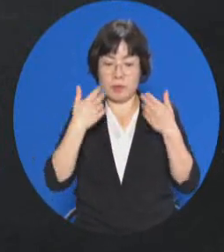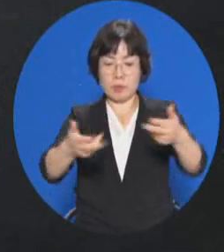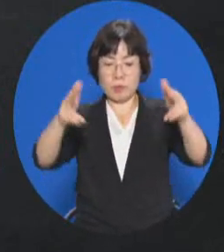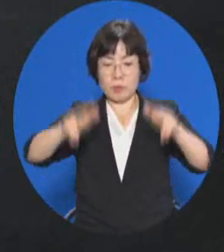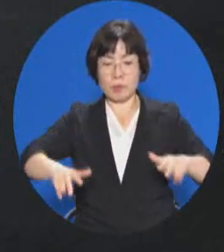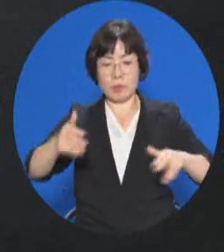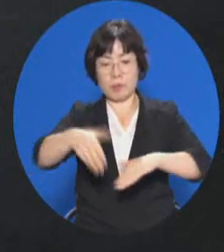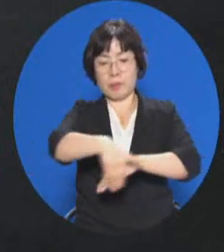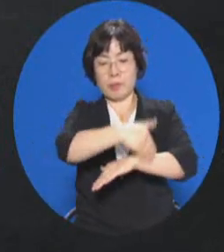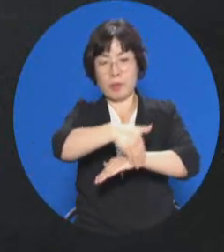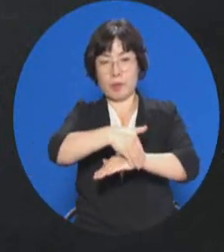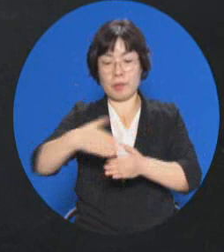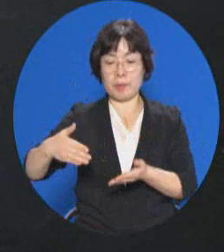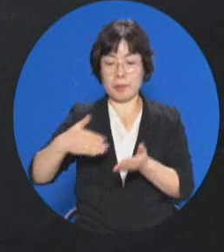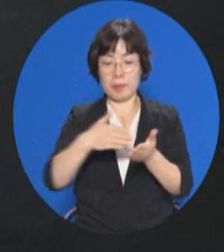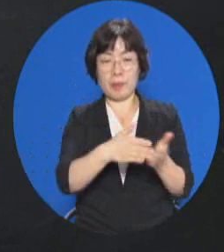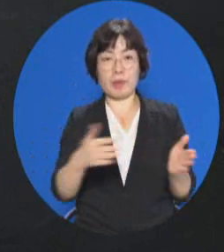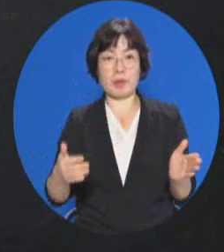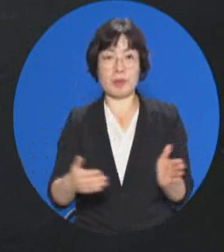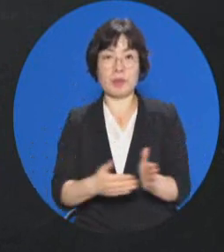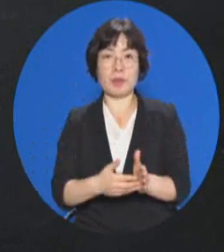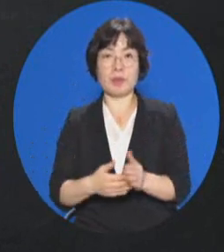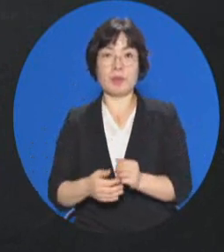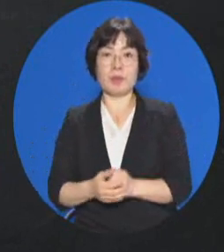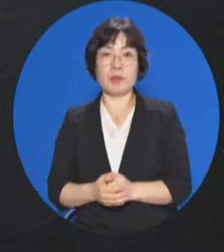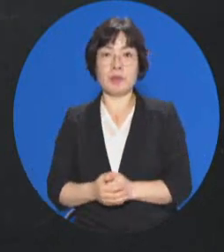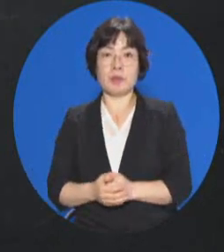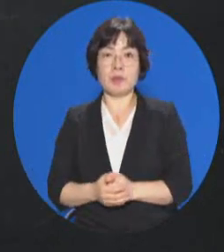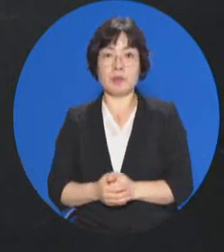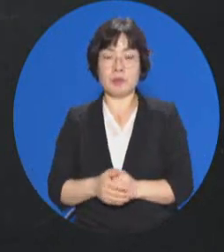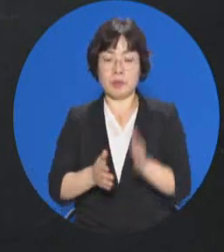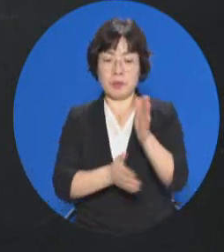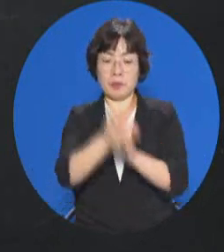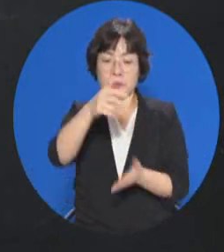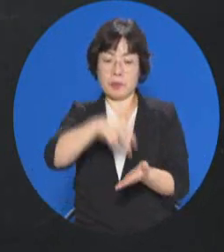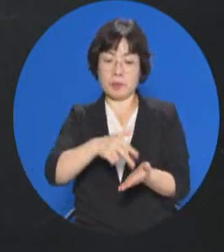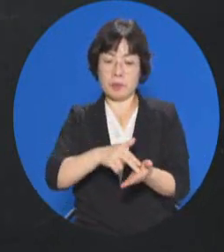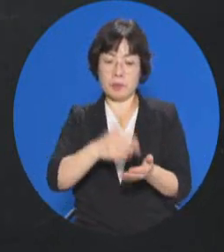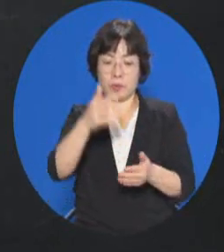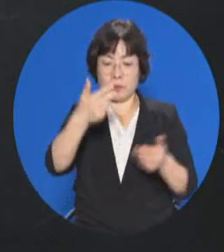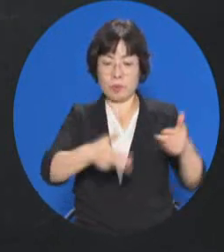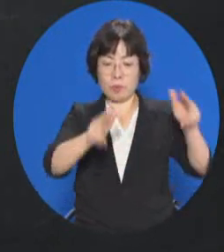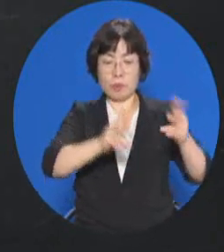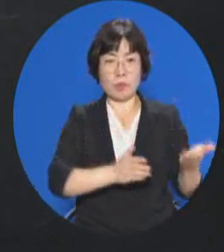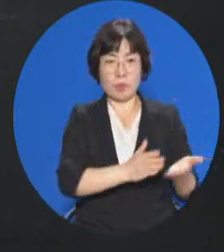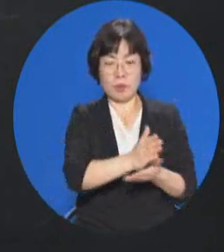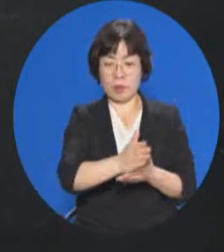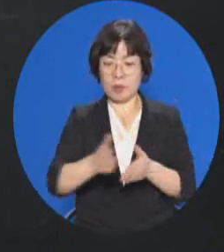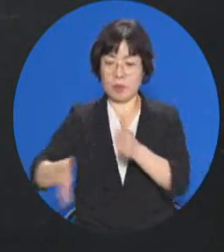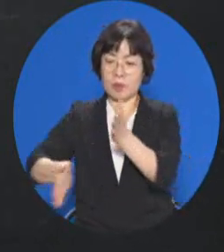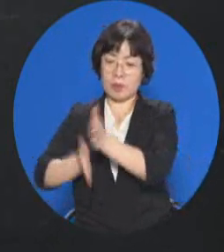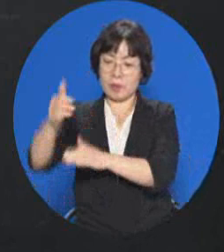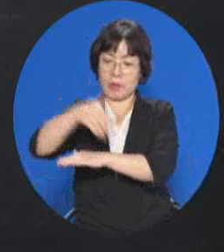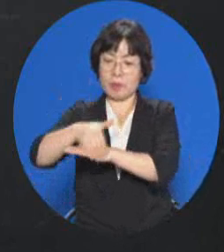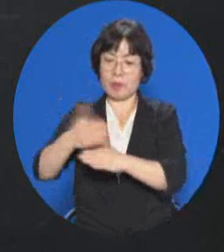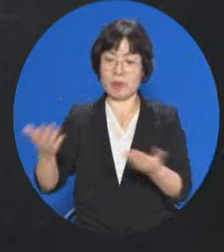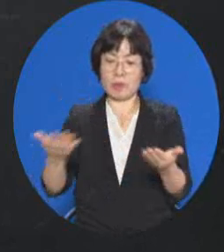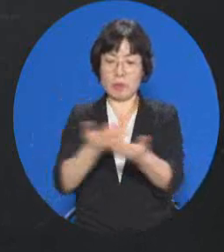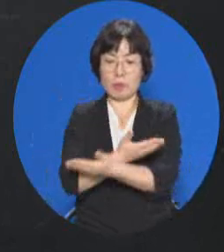조성 계획을 제안했던 것으로 드러났습니다. 여수시 공원과와 도시계획과가 주고받은